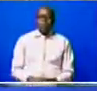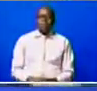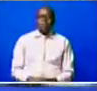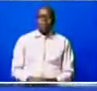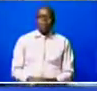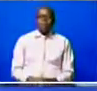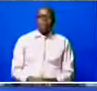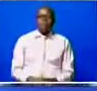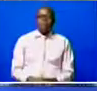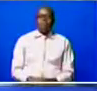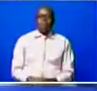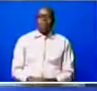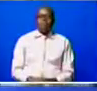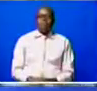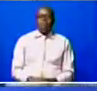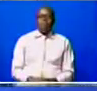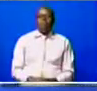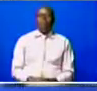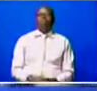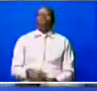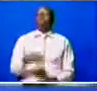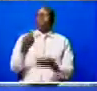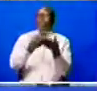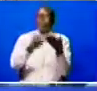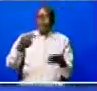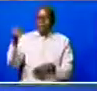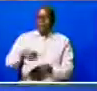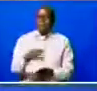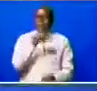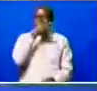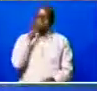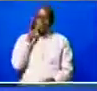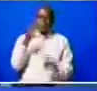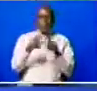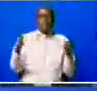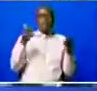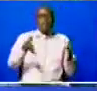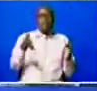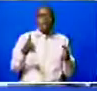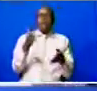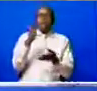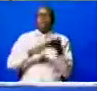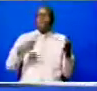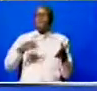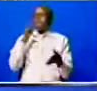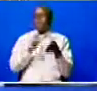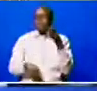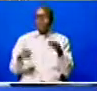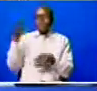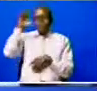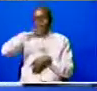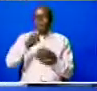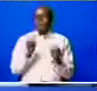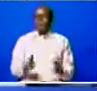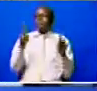Allah! Na kwa kuwa mwezi mtukufu wa Ramadhani umeanza hii leo, Wengi wanasema huenda wakakosa heri ya